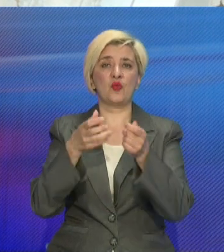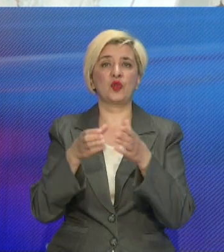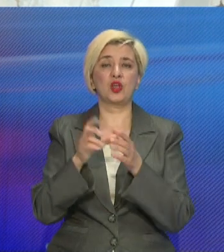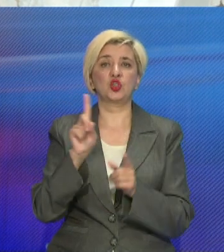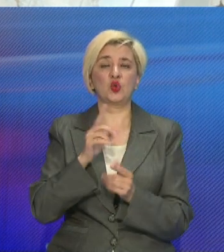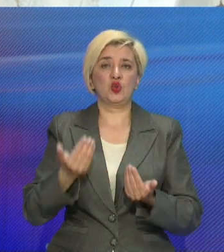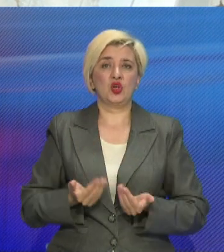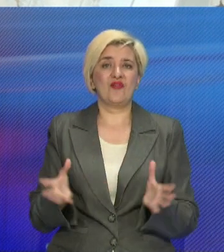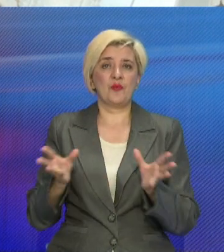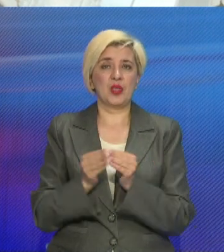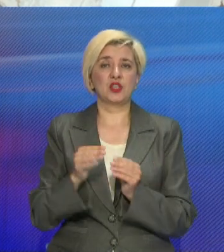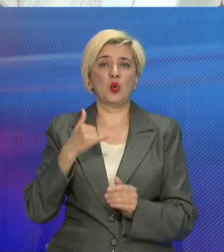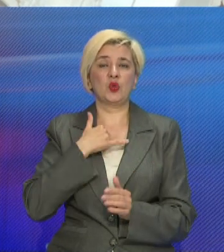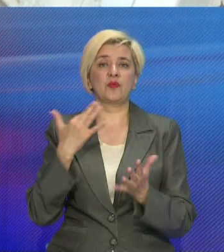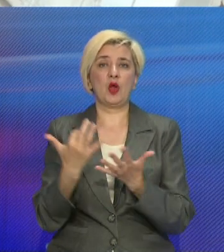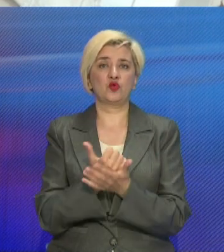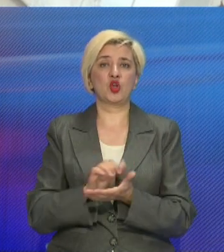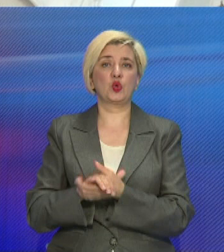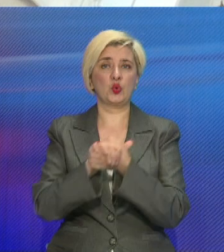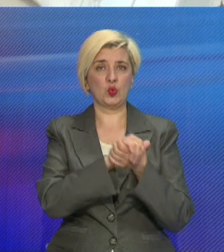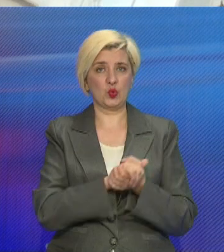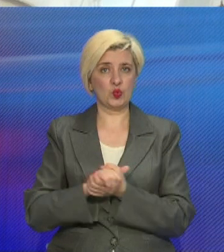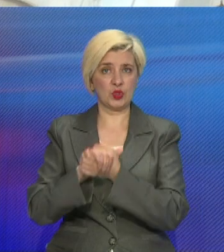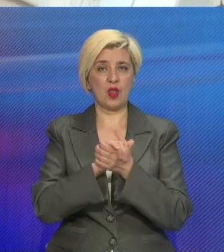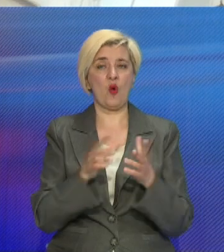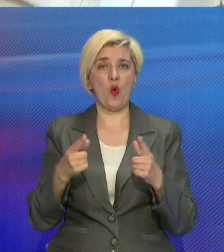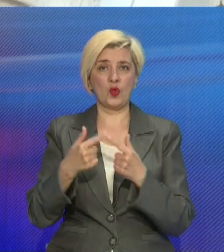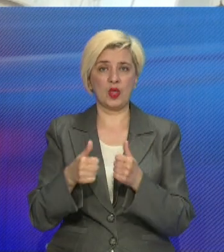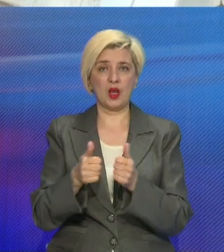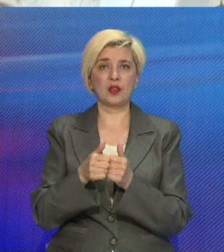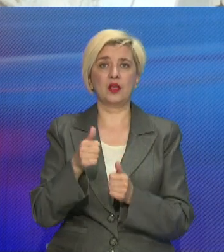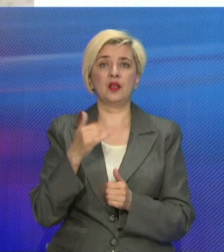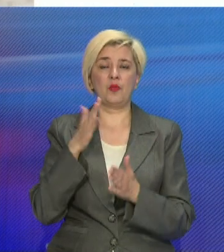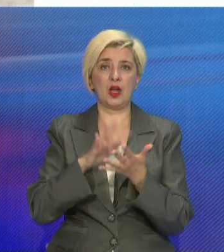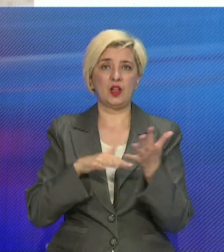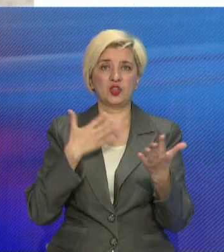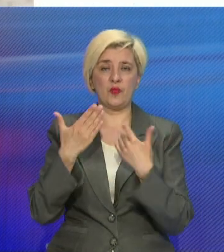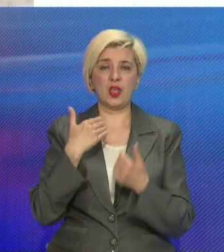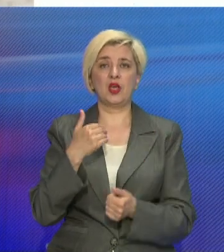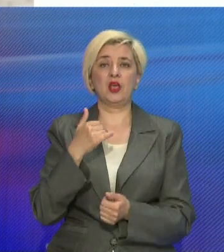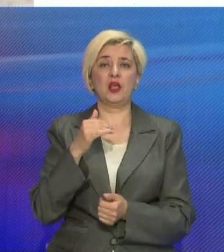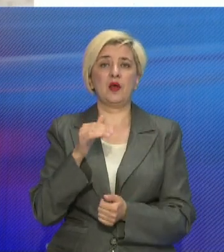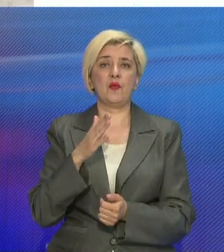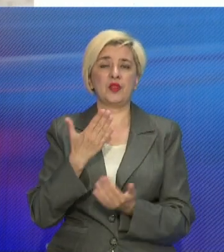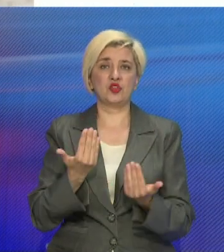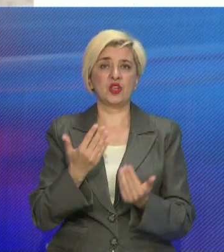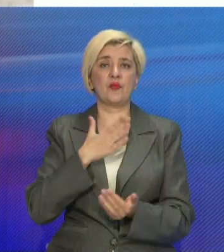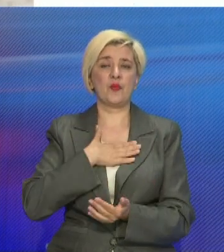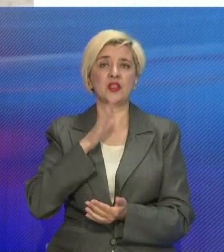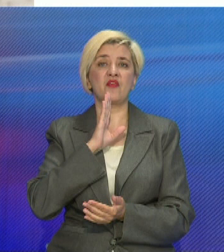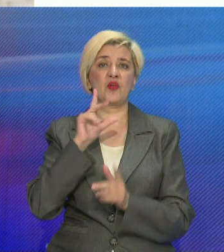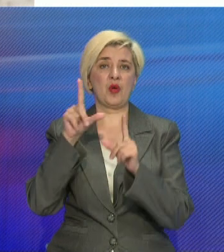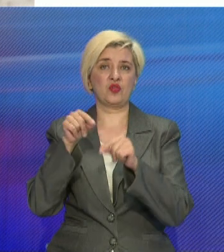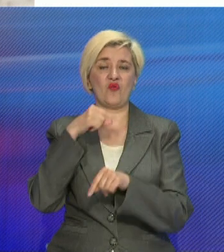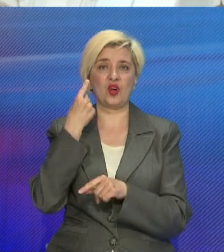получился сплачённый отряд, мы продолжаем общаться, даже несмотря на то, что сейчас мои девочки поедут в Россию. Несмотря на то, что другие остаются